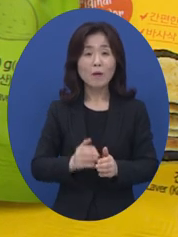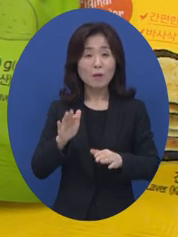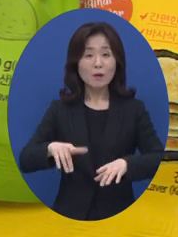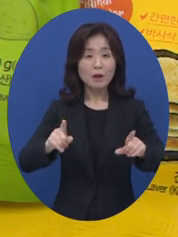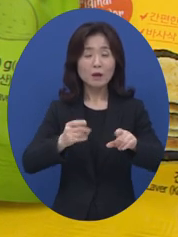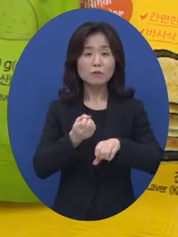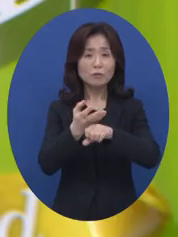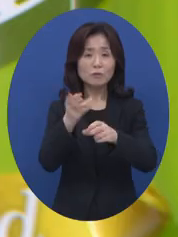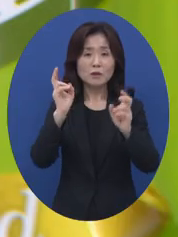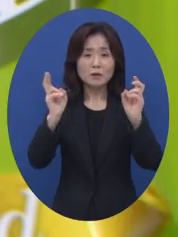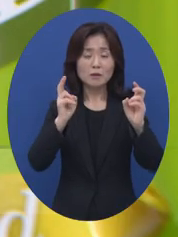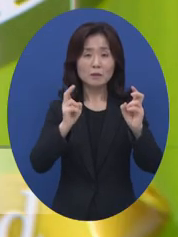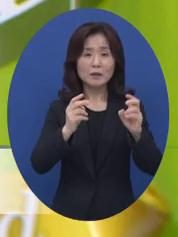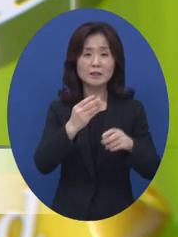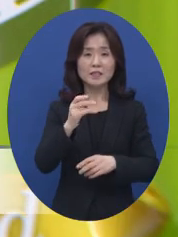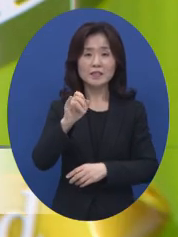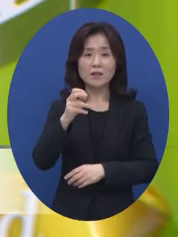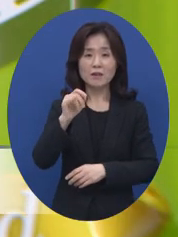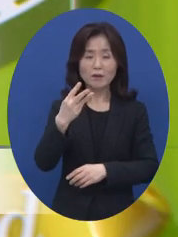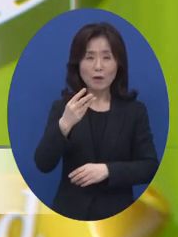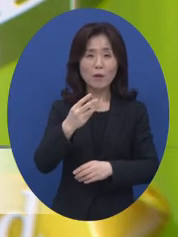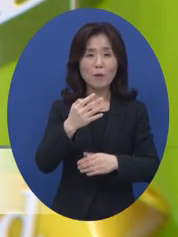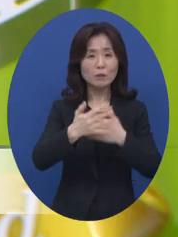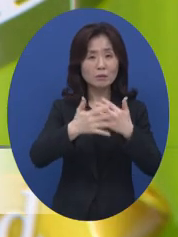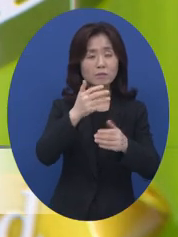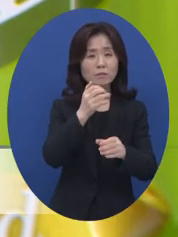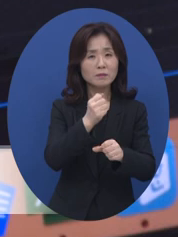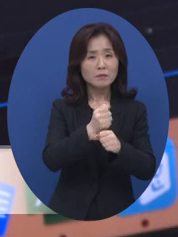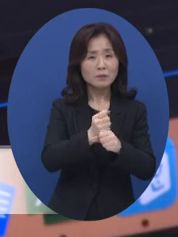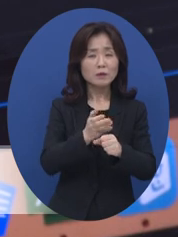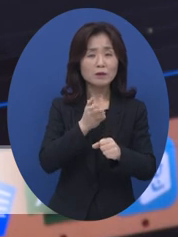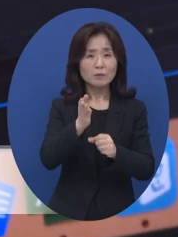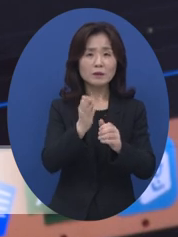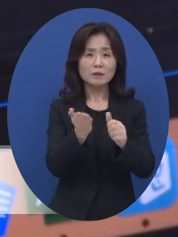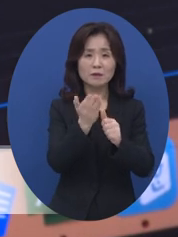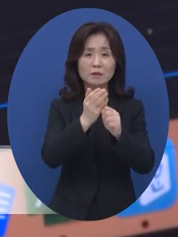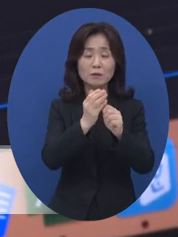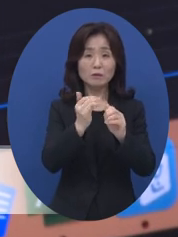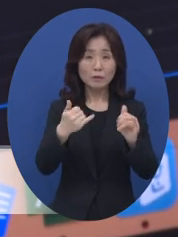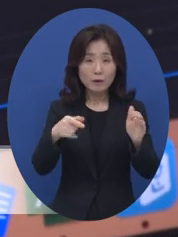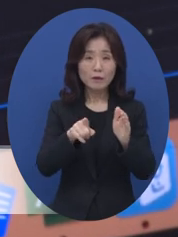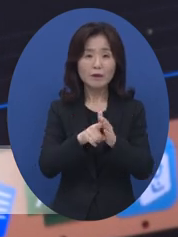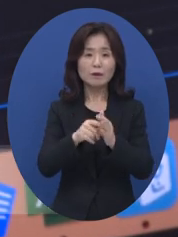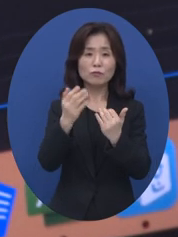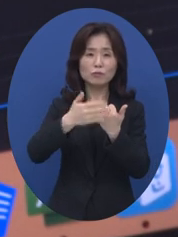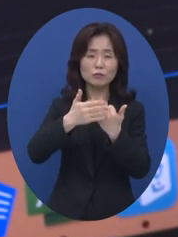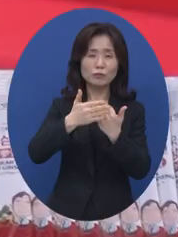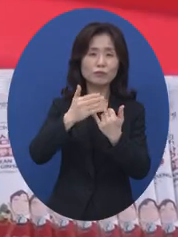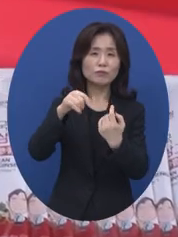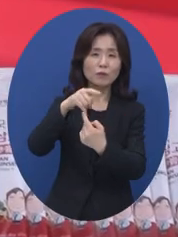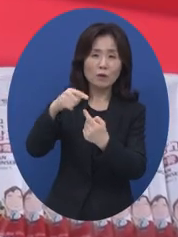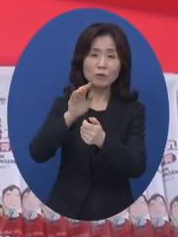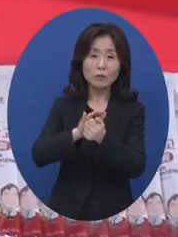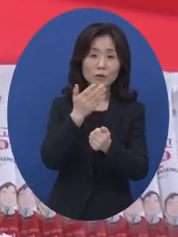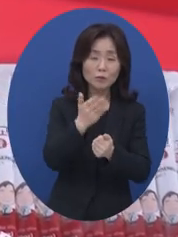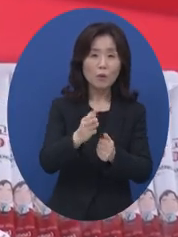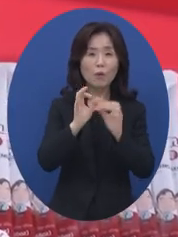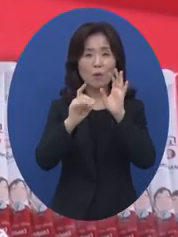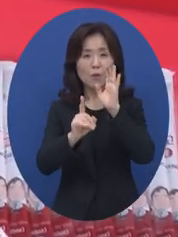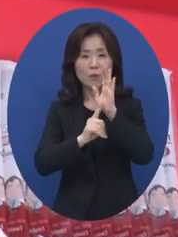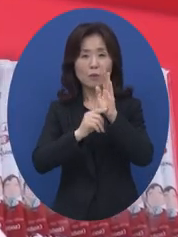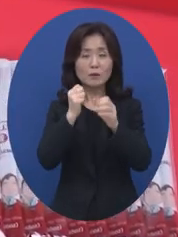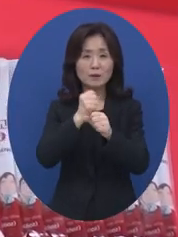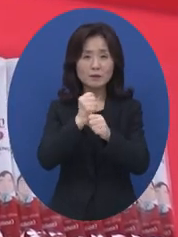수출 기업의 디지털 콘텐츠 전문인력 양성을 위해서 유튜브 채널 운영을 돕고 홍보 동영상 제작을 지원할